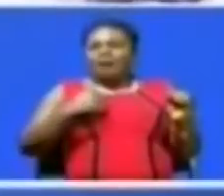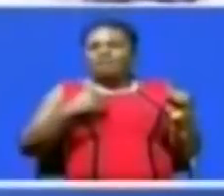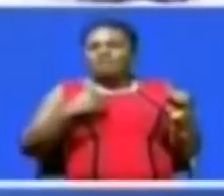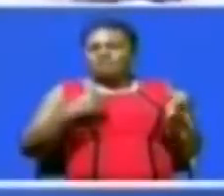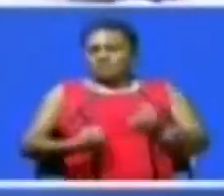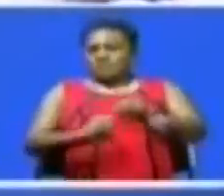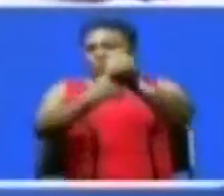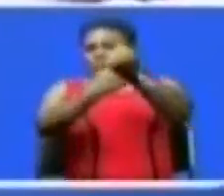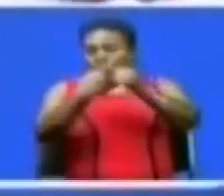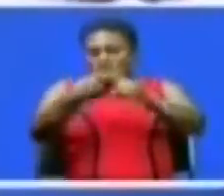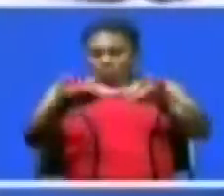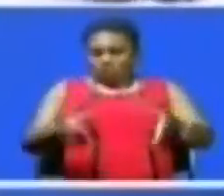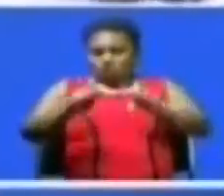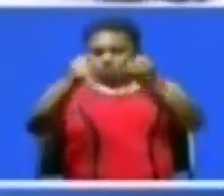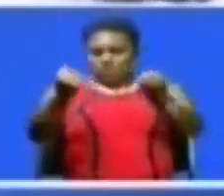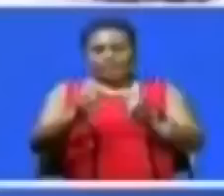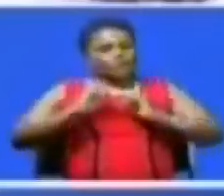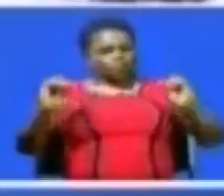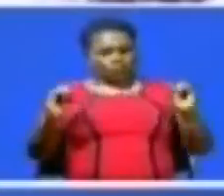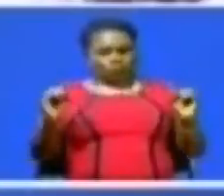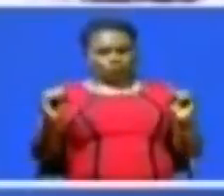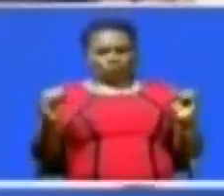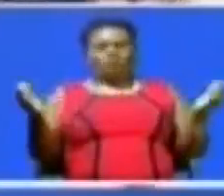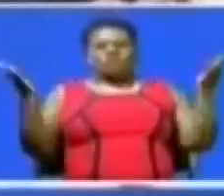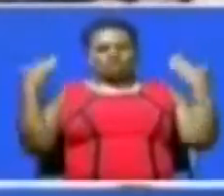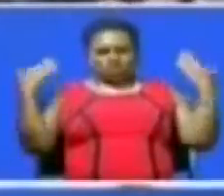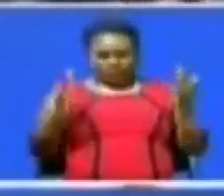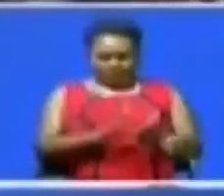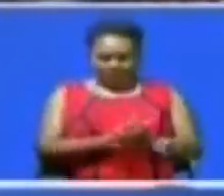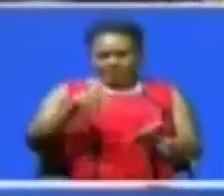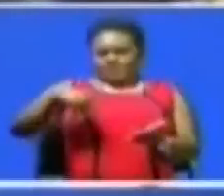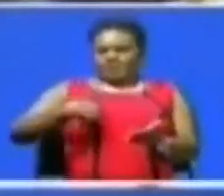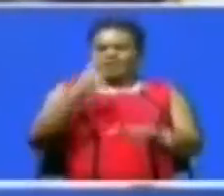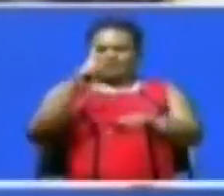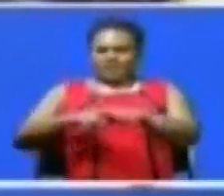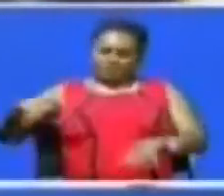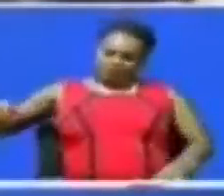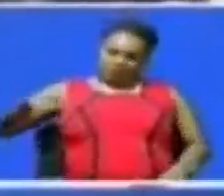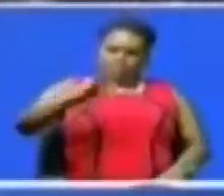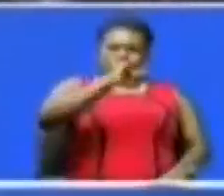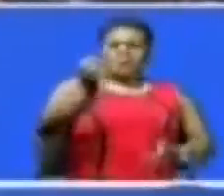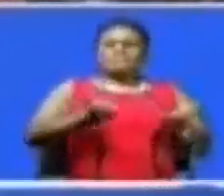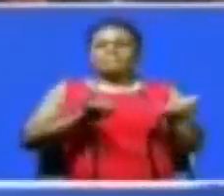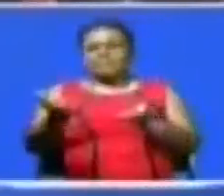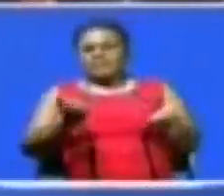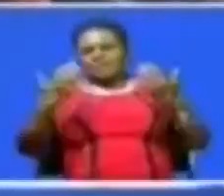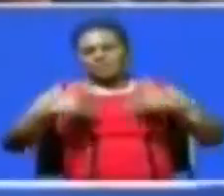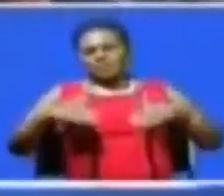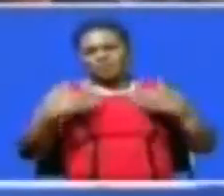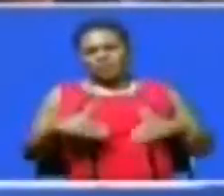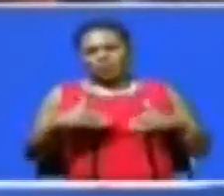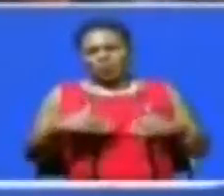They do not have support from this society, now and forever. Sisi wakati wa isilii ni wafanya biashara na ni